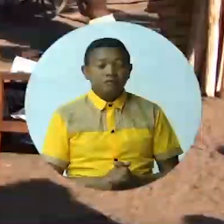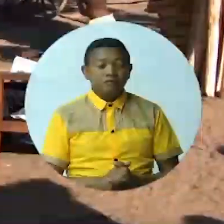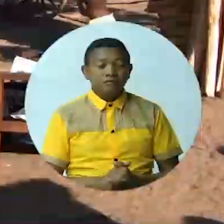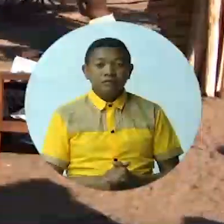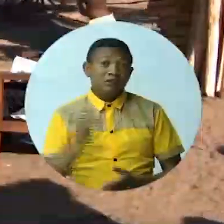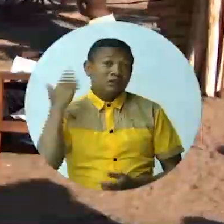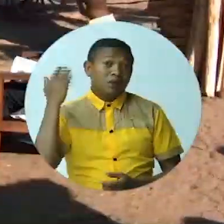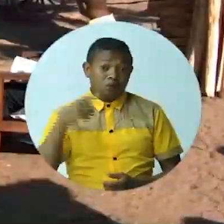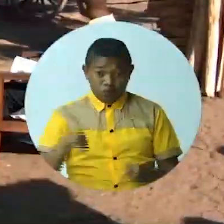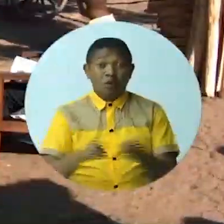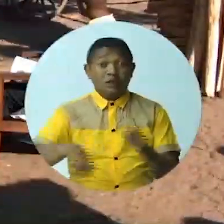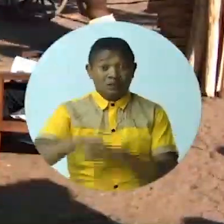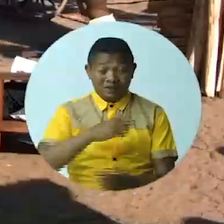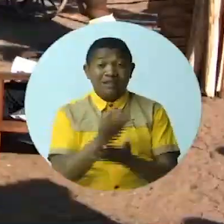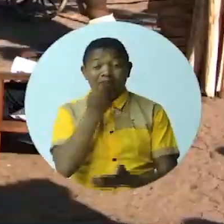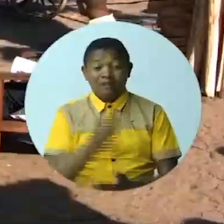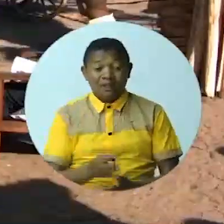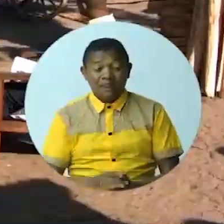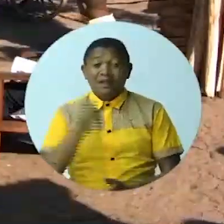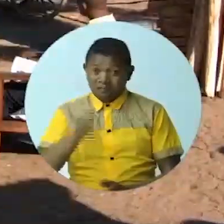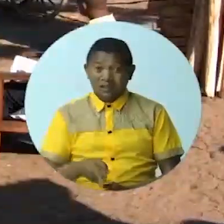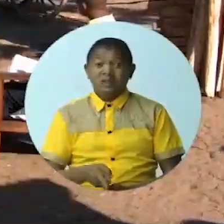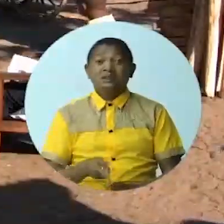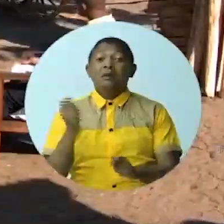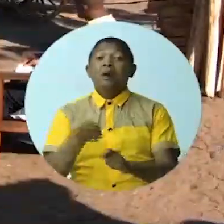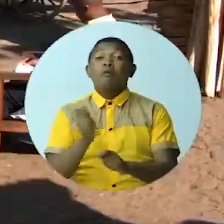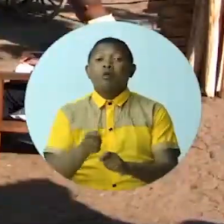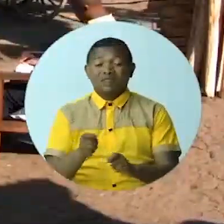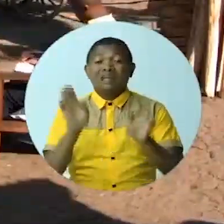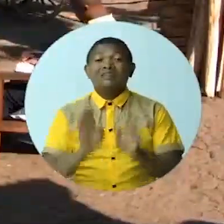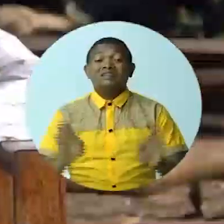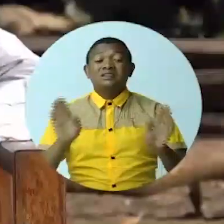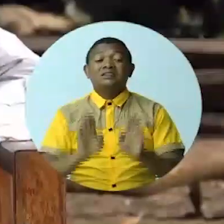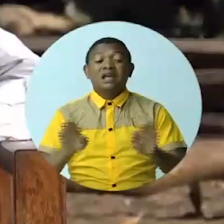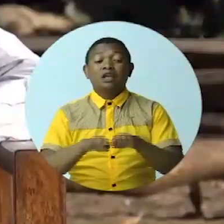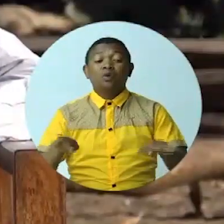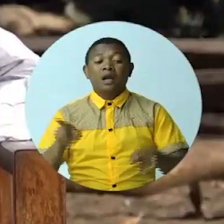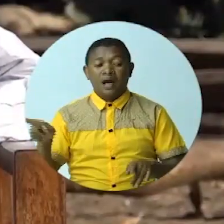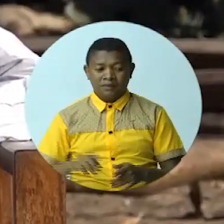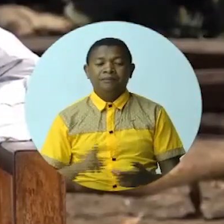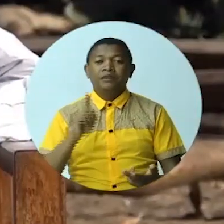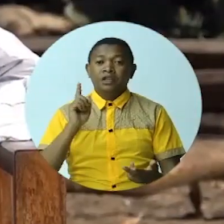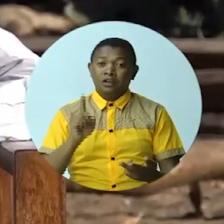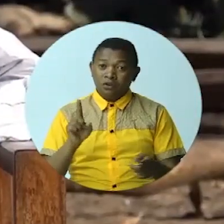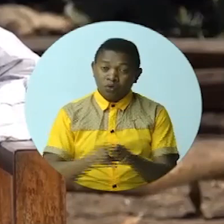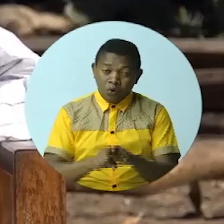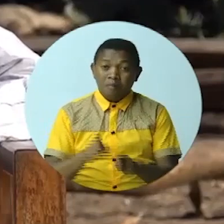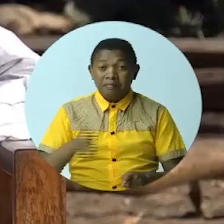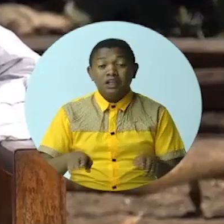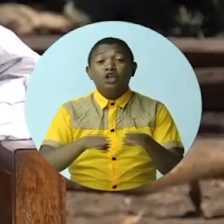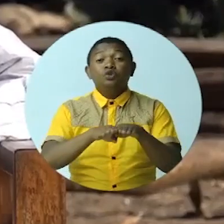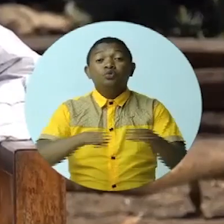atsaraina sy ho amboarina natao manara-penitra ny tsena, ny fanaovana ny garotiera arak'izay noteneninao teo